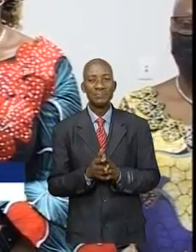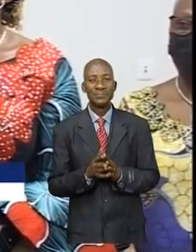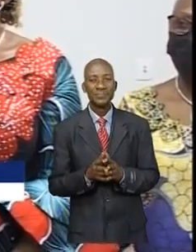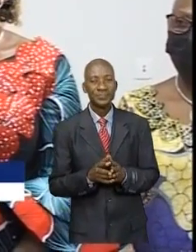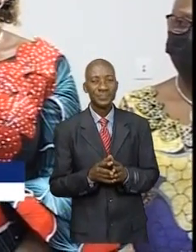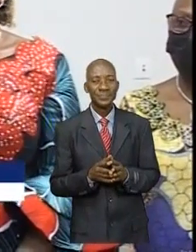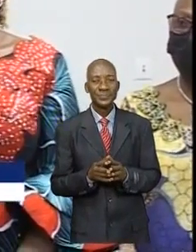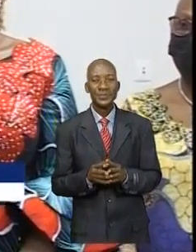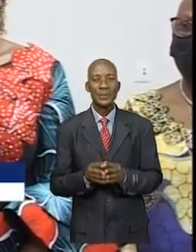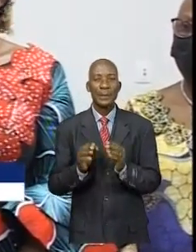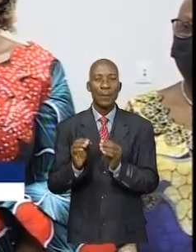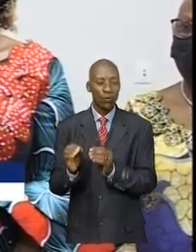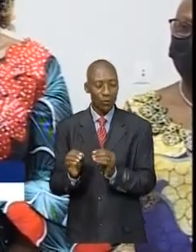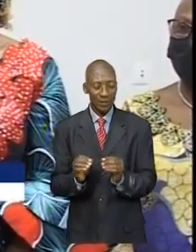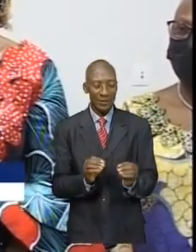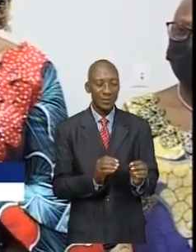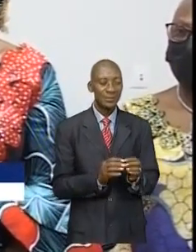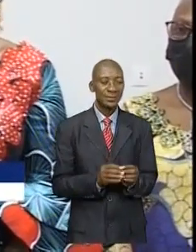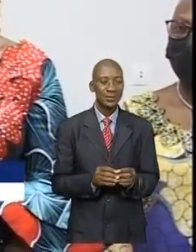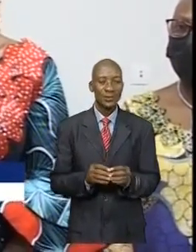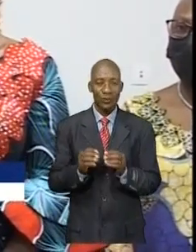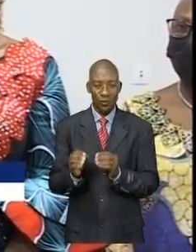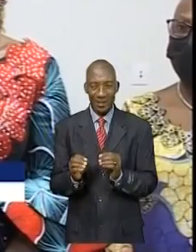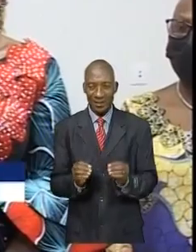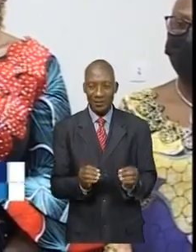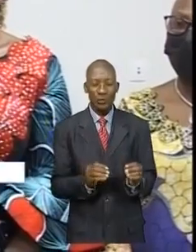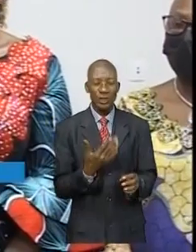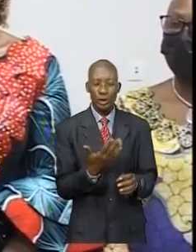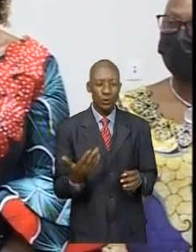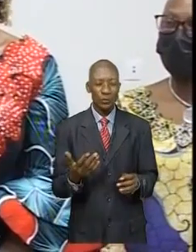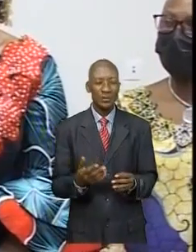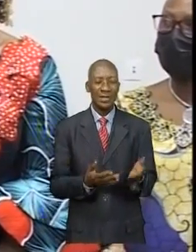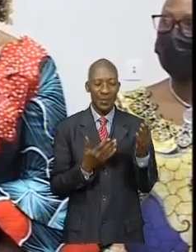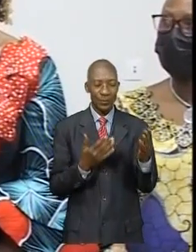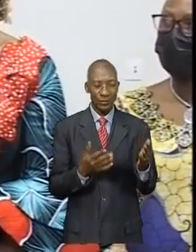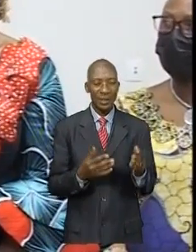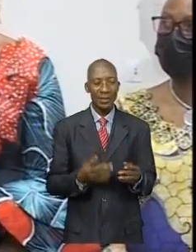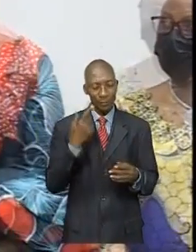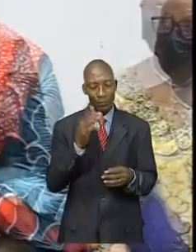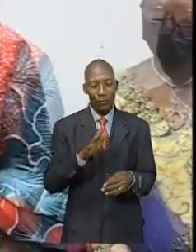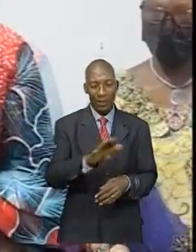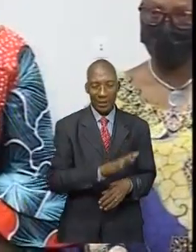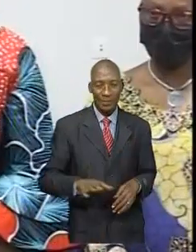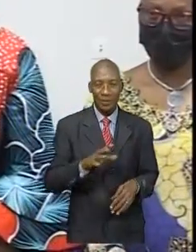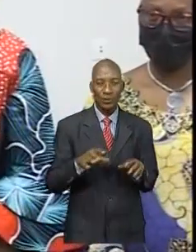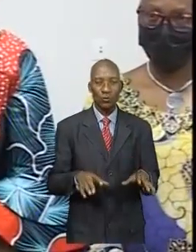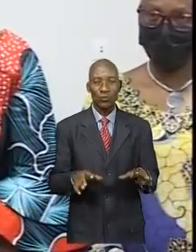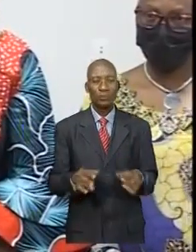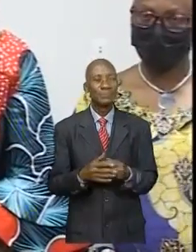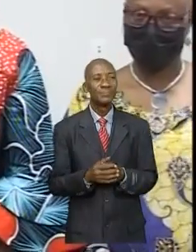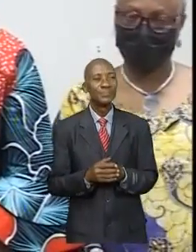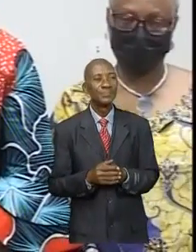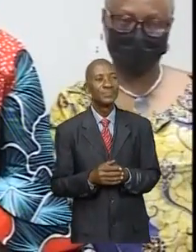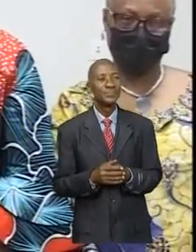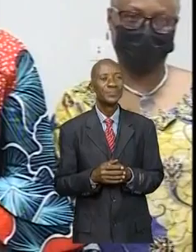a mis à la disposition de la nation plus de 120 certificats à Goa. Nous aurons à